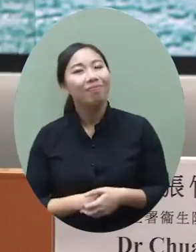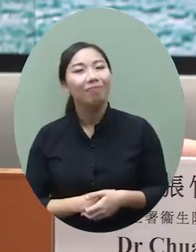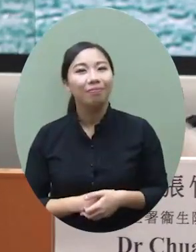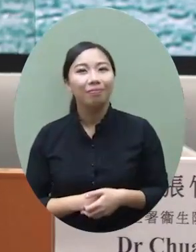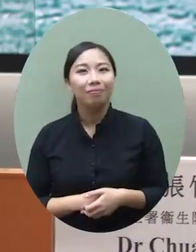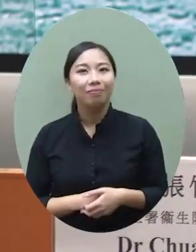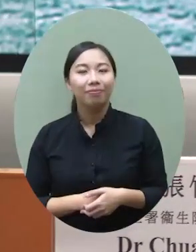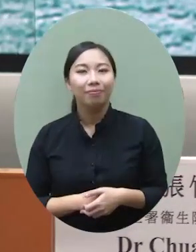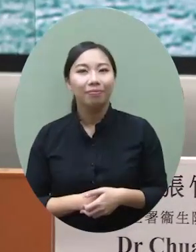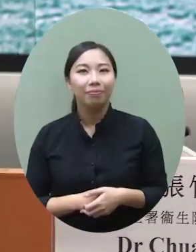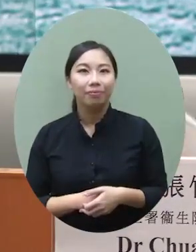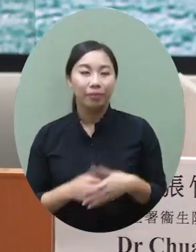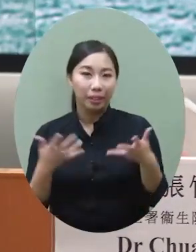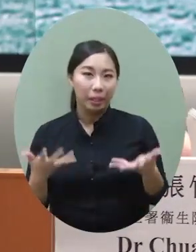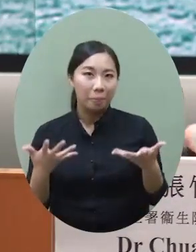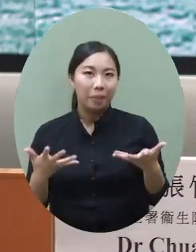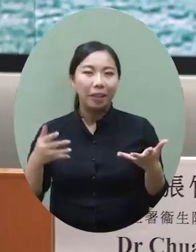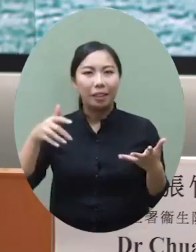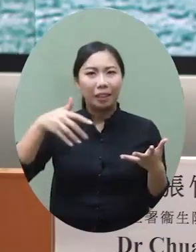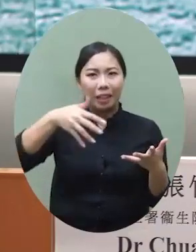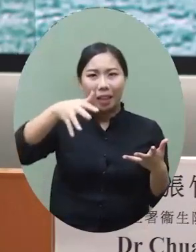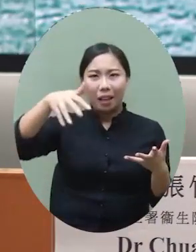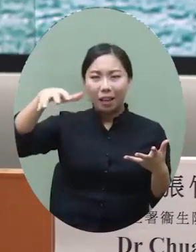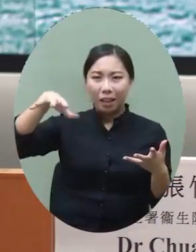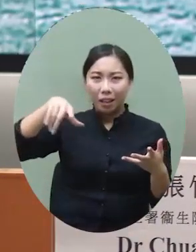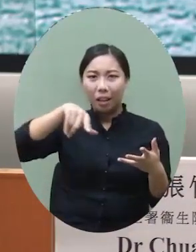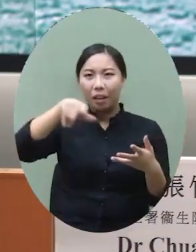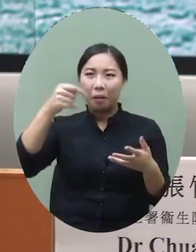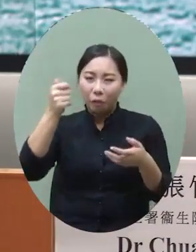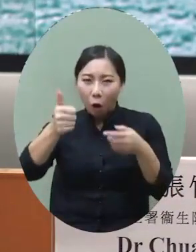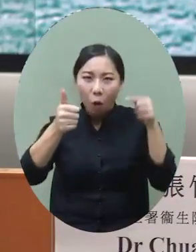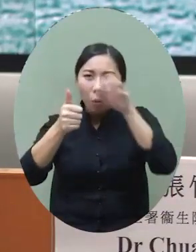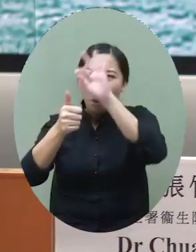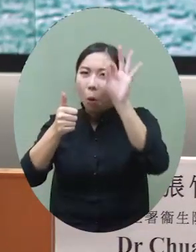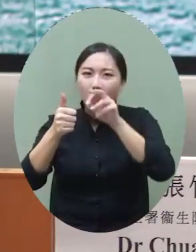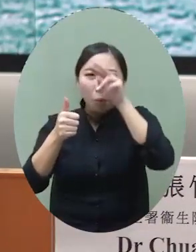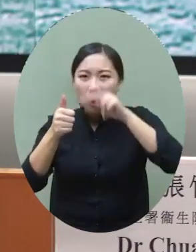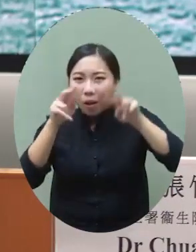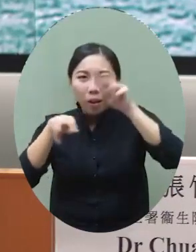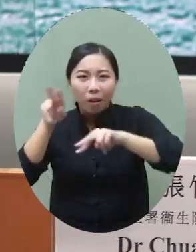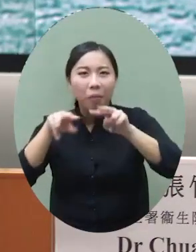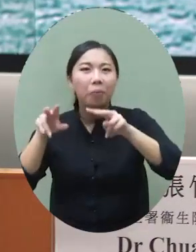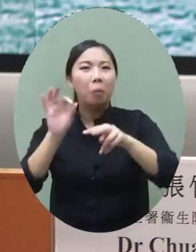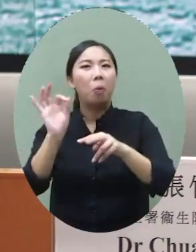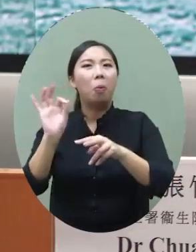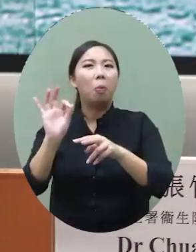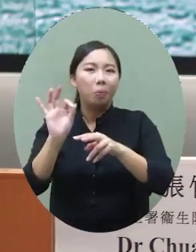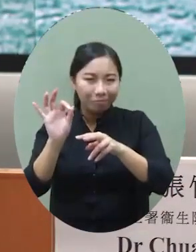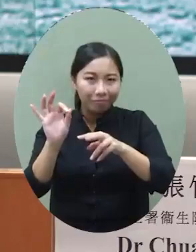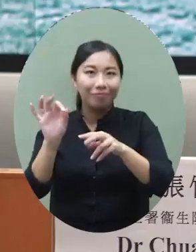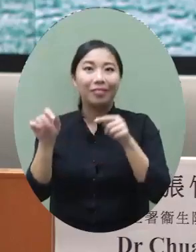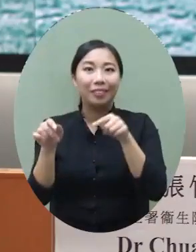今日嘅其他嘅冇源頭嘅個案咧，就